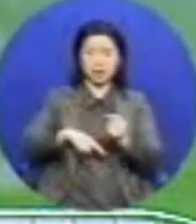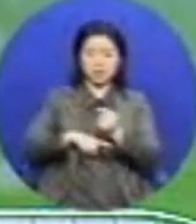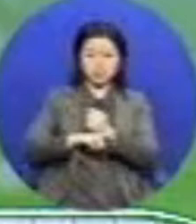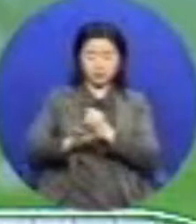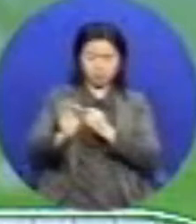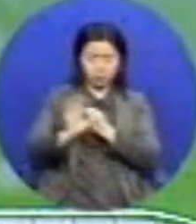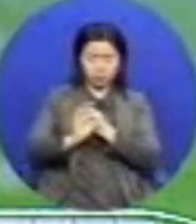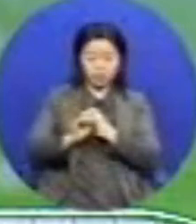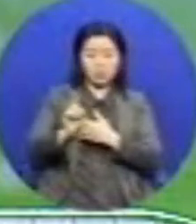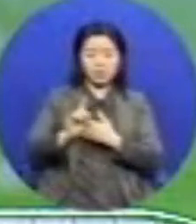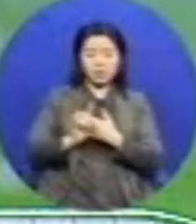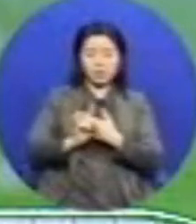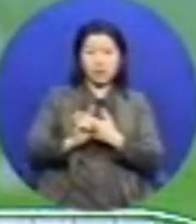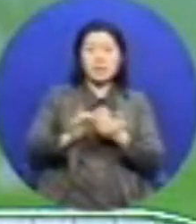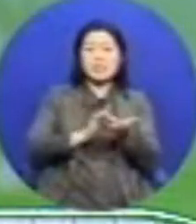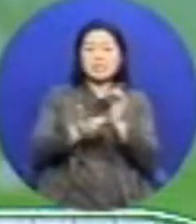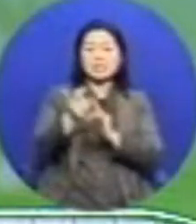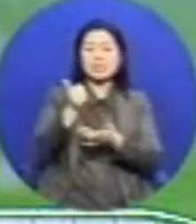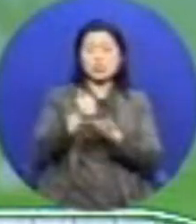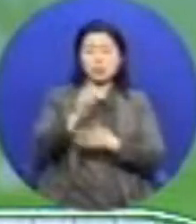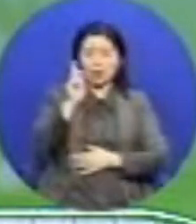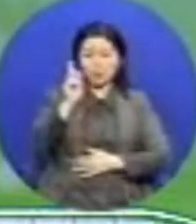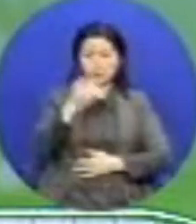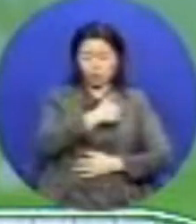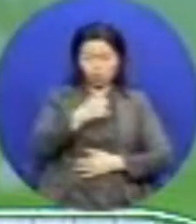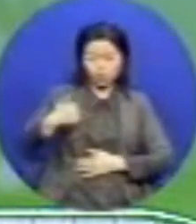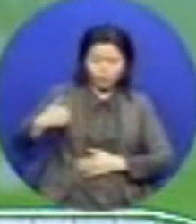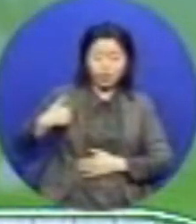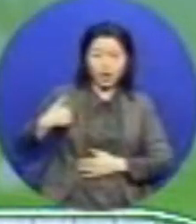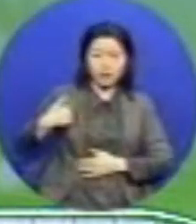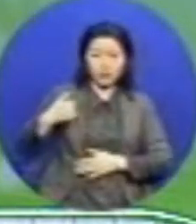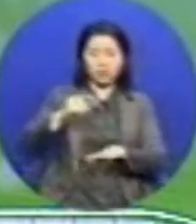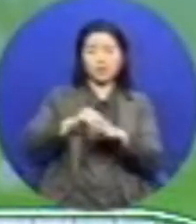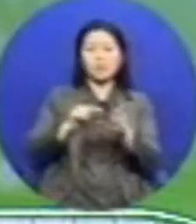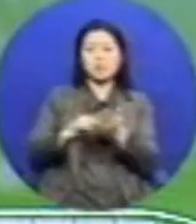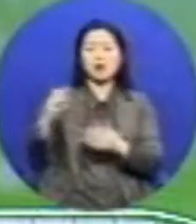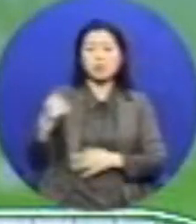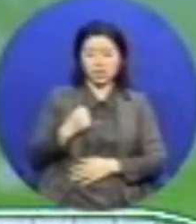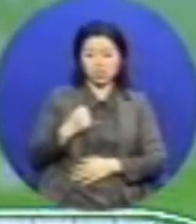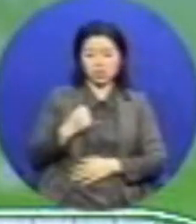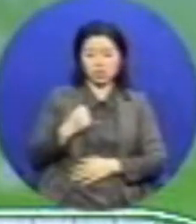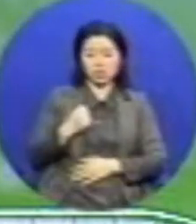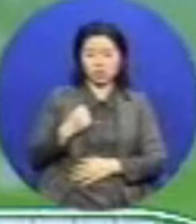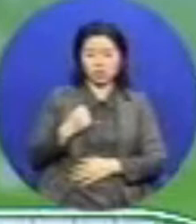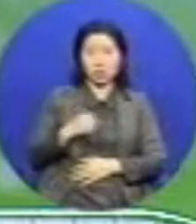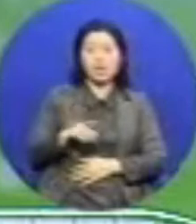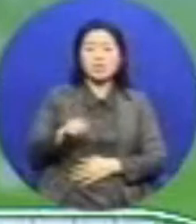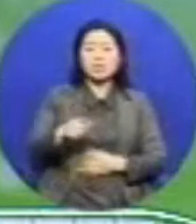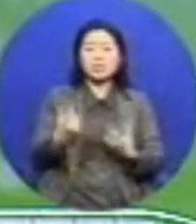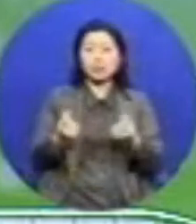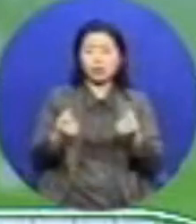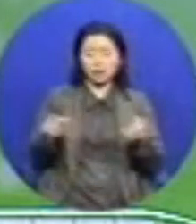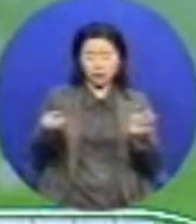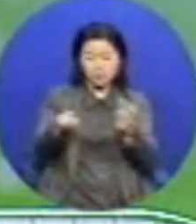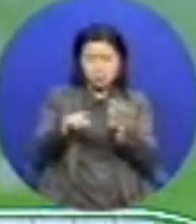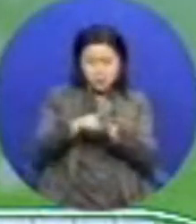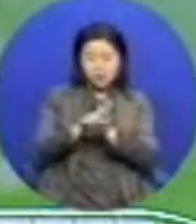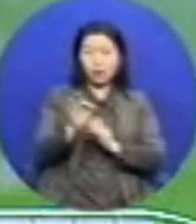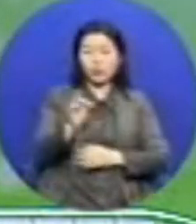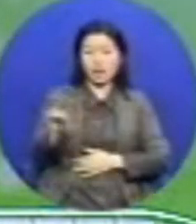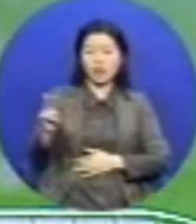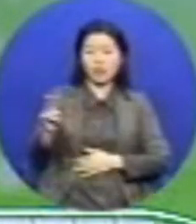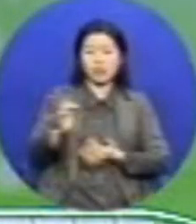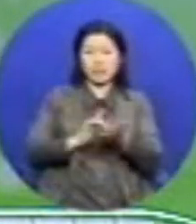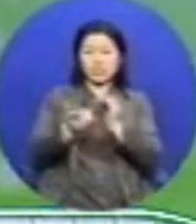충분한 믿음을 가져야 한다는 겁니다 예수님 한 분이면 충분하다 그렇게 믿어 저야 예수님을 바로